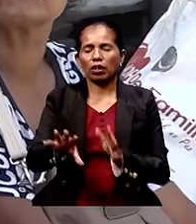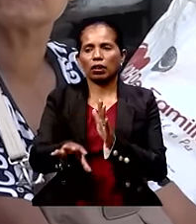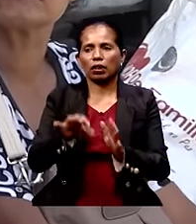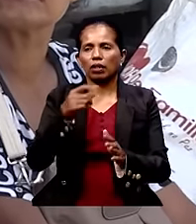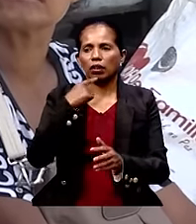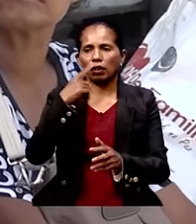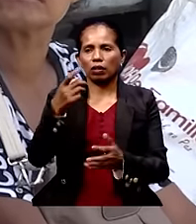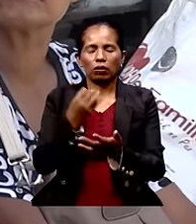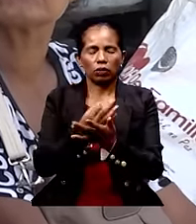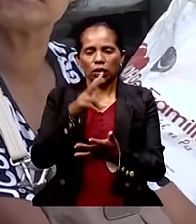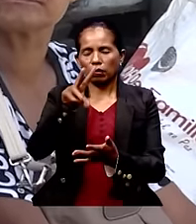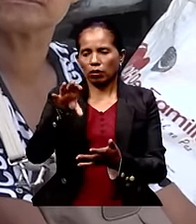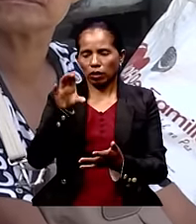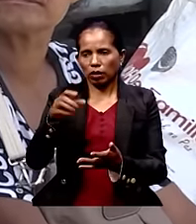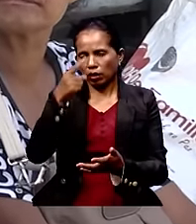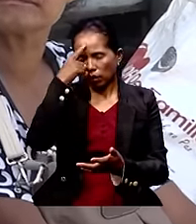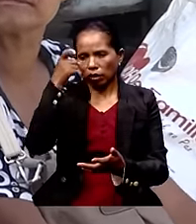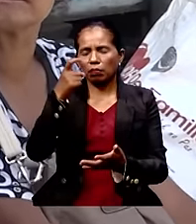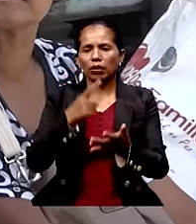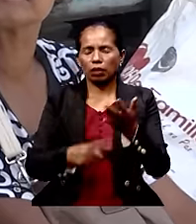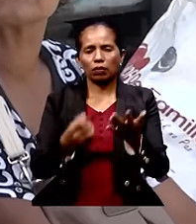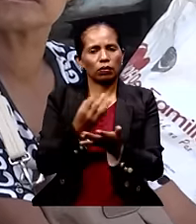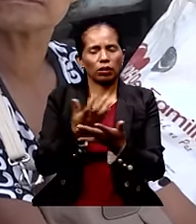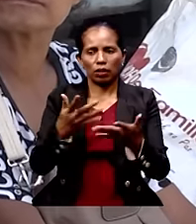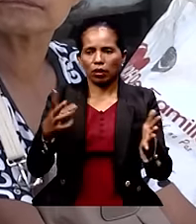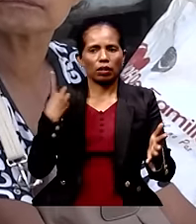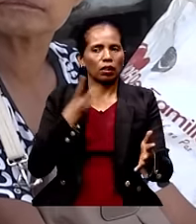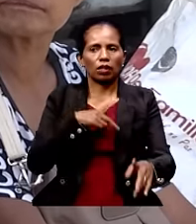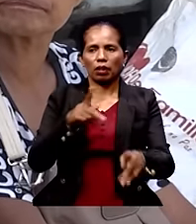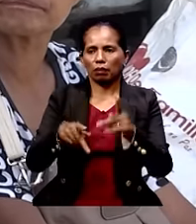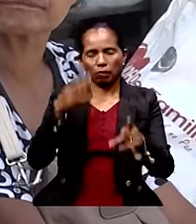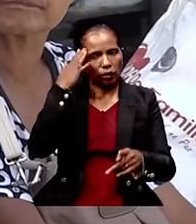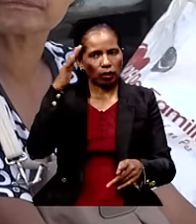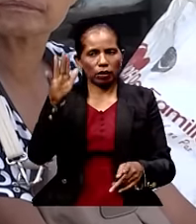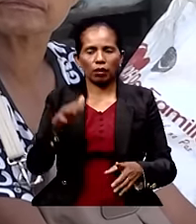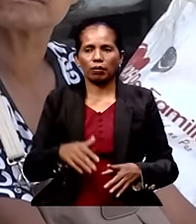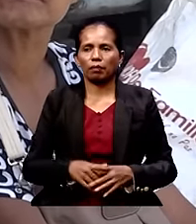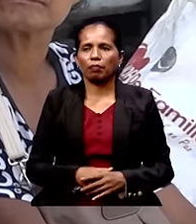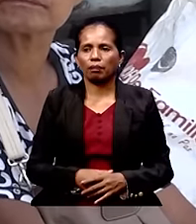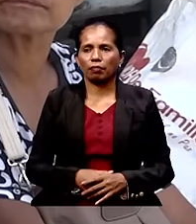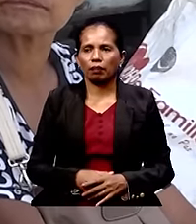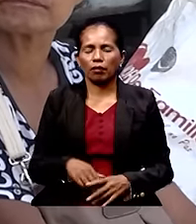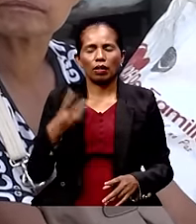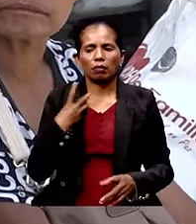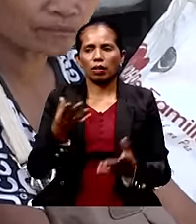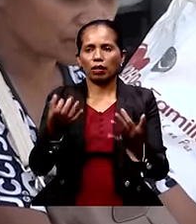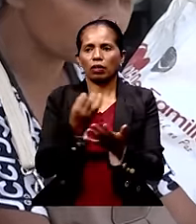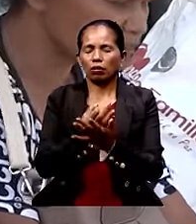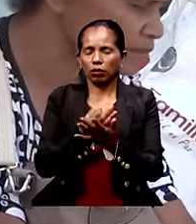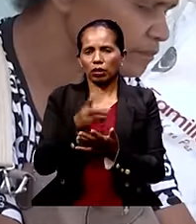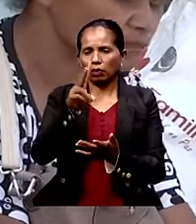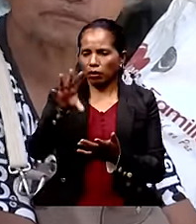fali subsidi laya. Tan sa ida mak subsidi laya ne ame bobo ame lahate ni dian. Mas amini akar kene subsidi ya